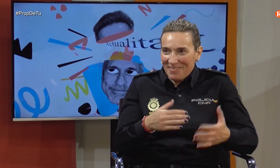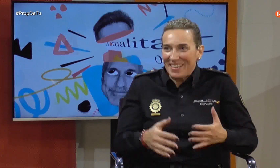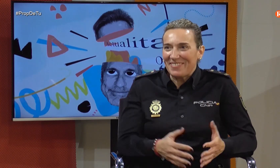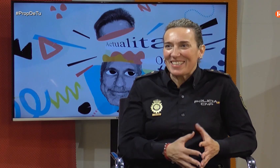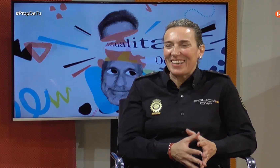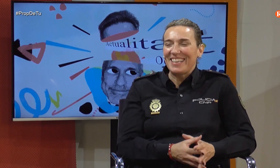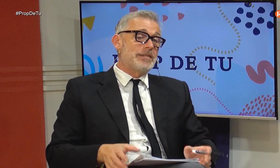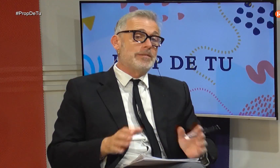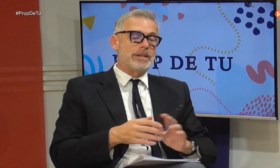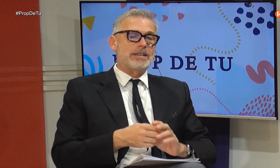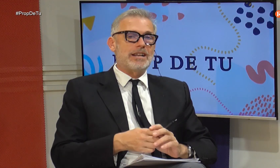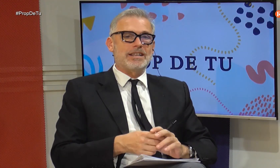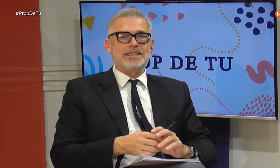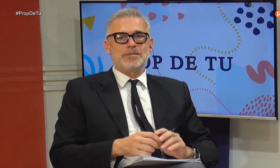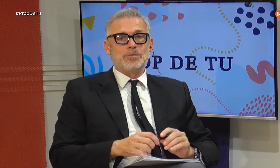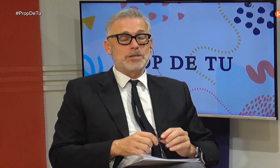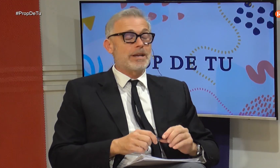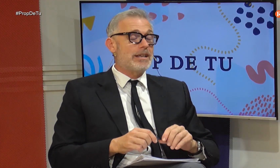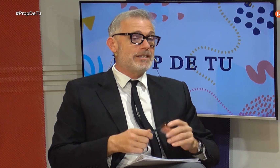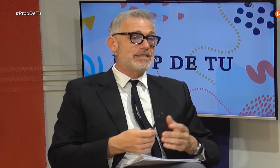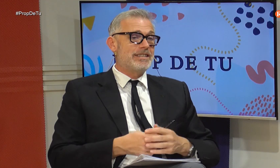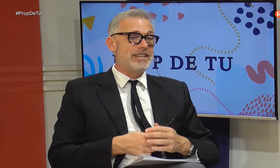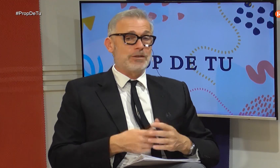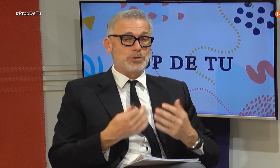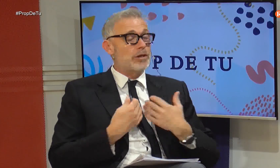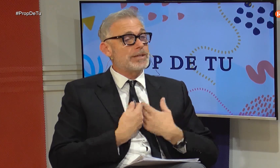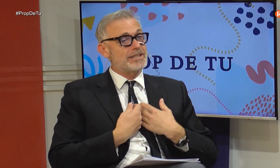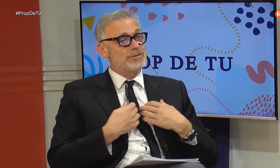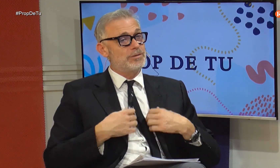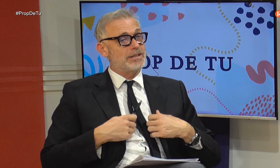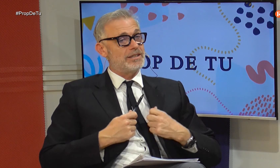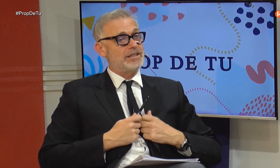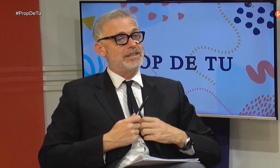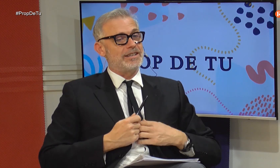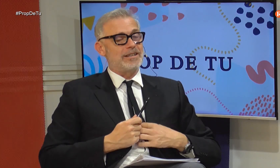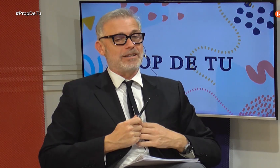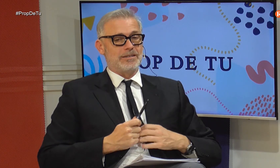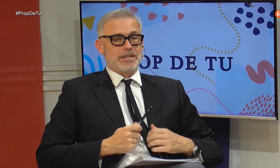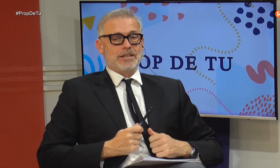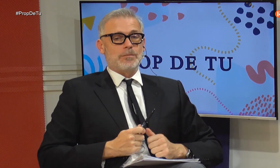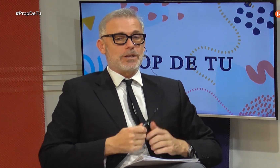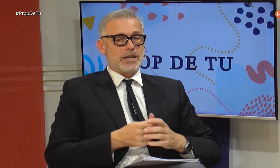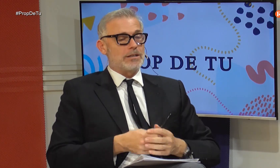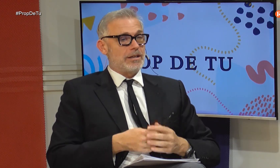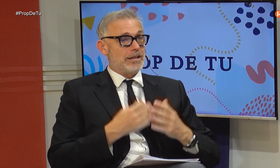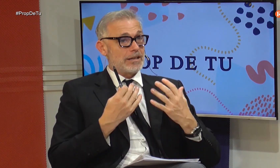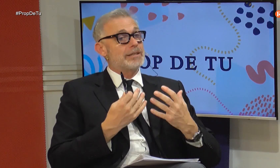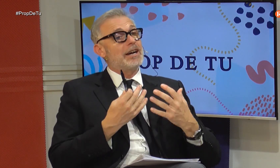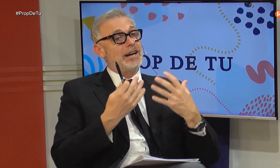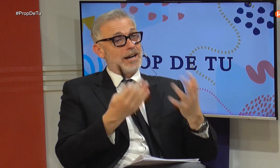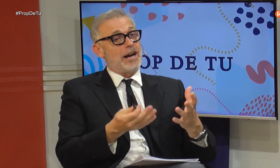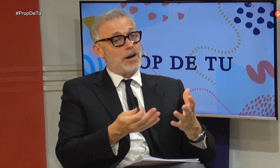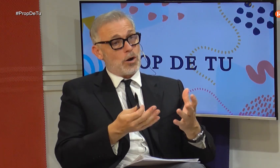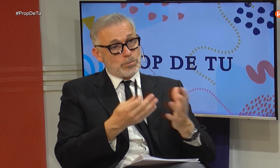Sí, t'entens perfectament, perquè, clar, moltes vegades, jo he arribat a ser, Mònica, he